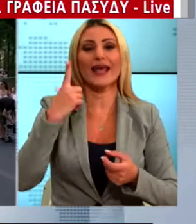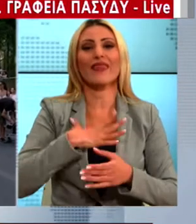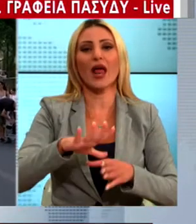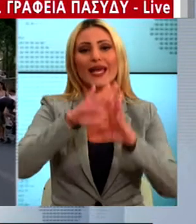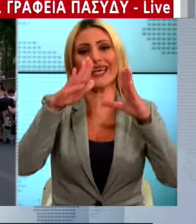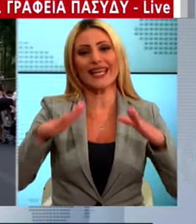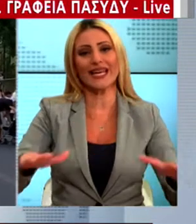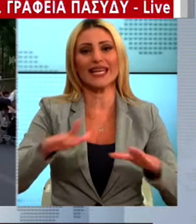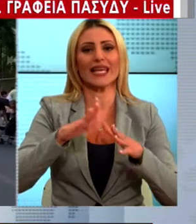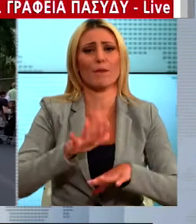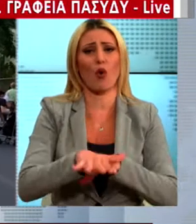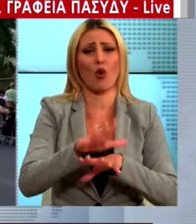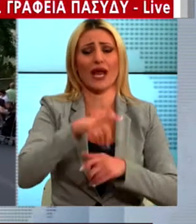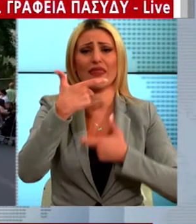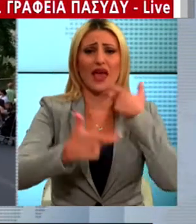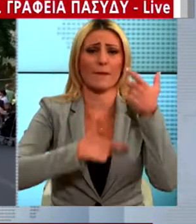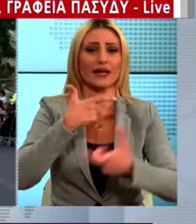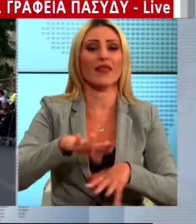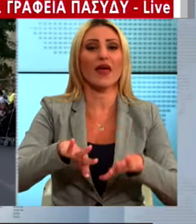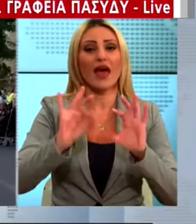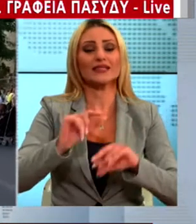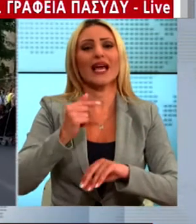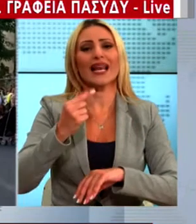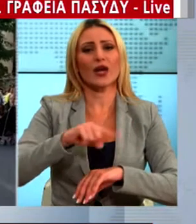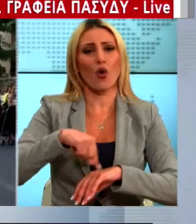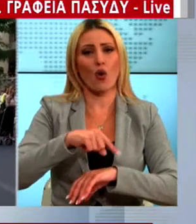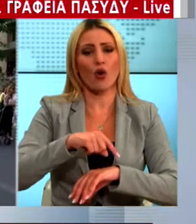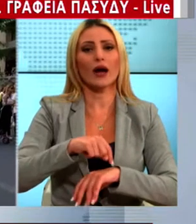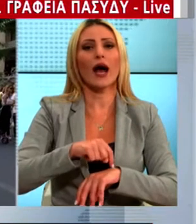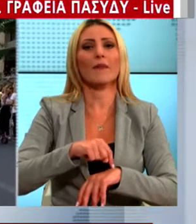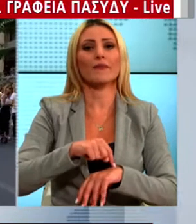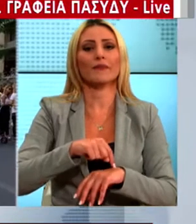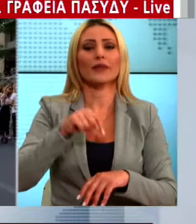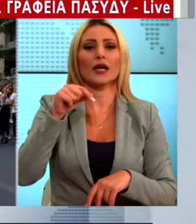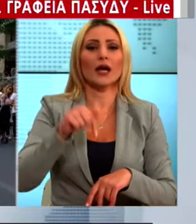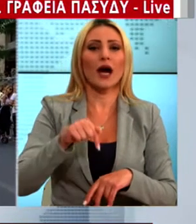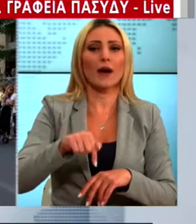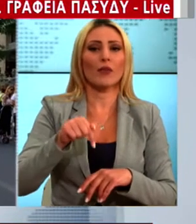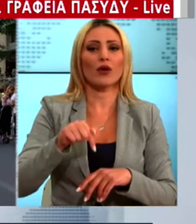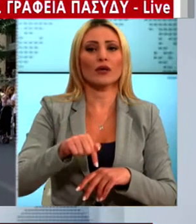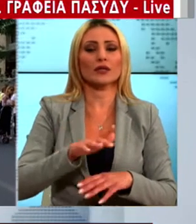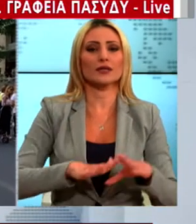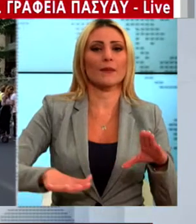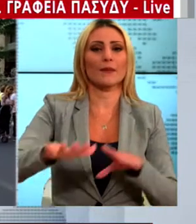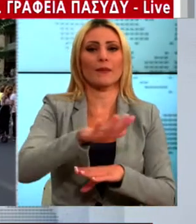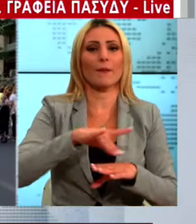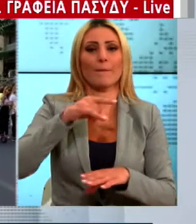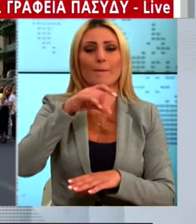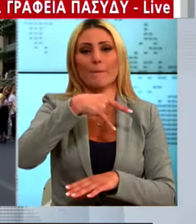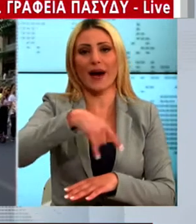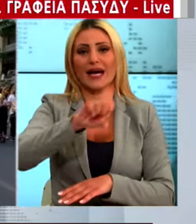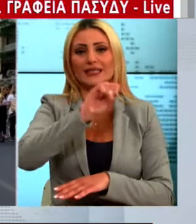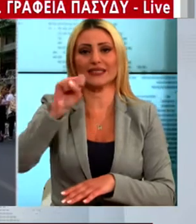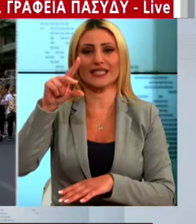ειρηνικότατη πορεία διαμαρτυρίας, η οποία θα αρχίσει σε πολύ λίγο από εδώ στο οίκημα της ΠΑΣΙΔΗ μέχρι